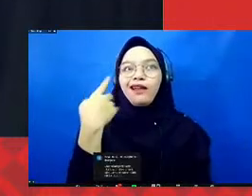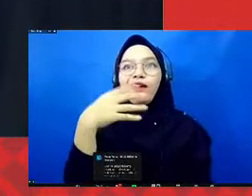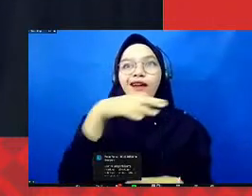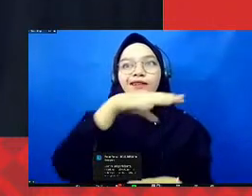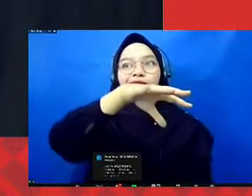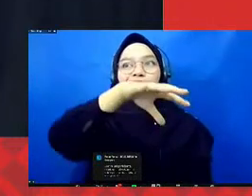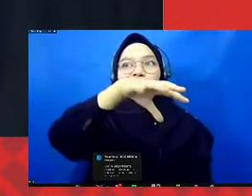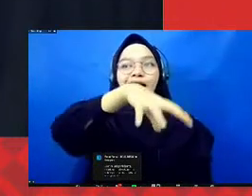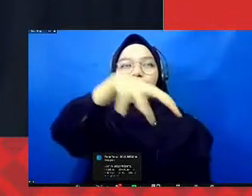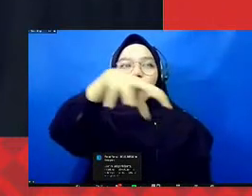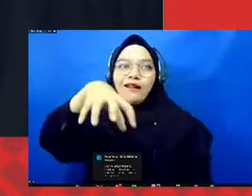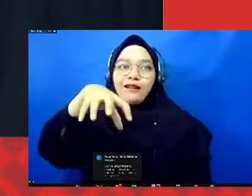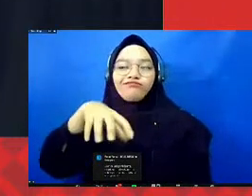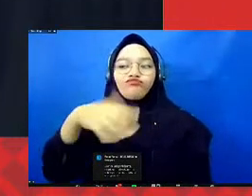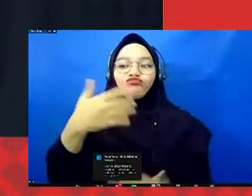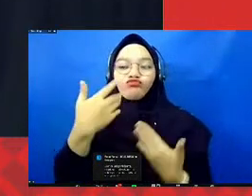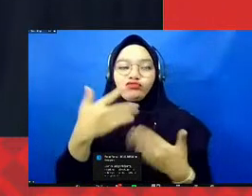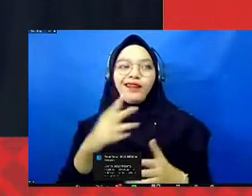diri untuk hadir.